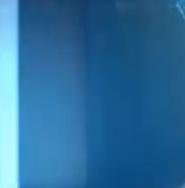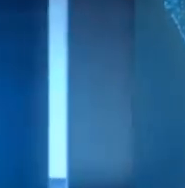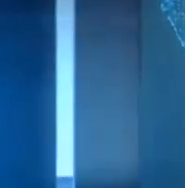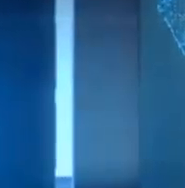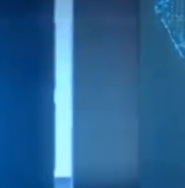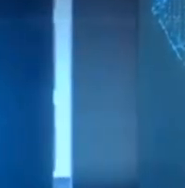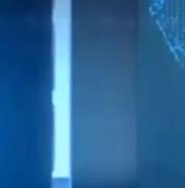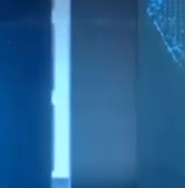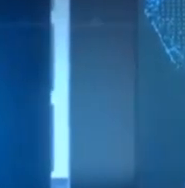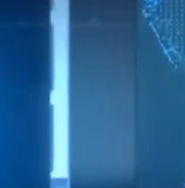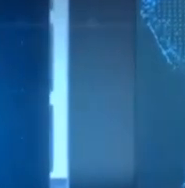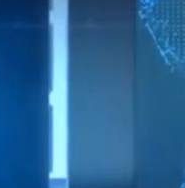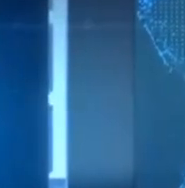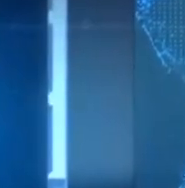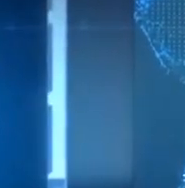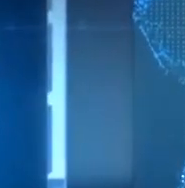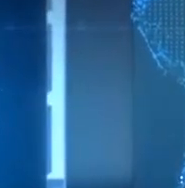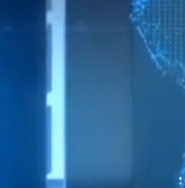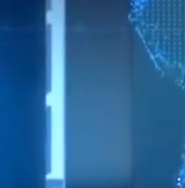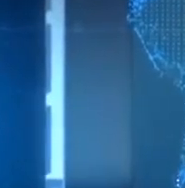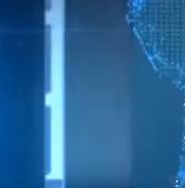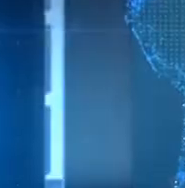телеканал ЖТСУ, Талдыкурган.